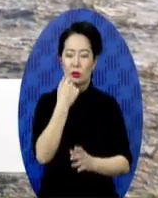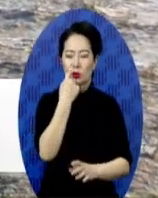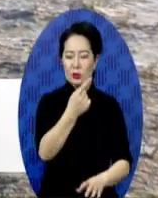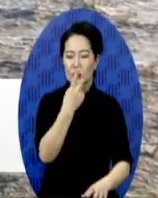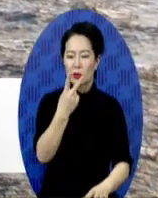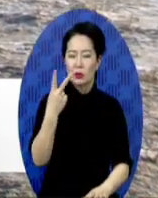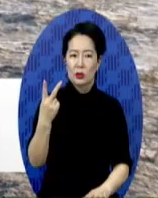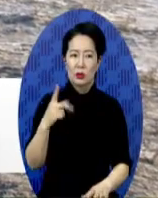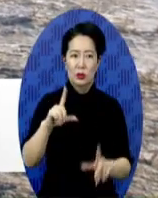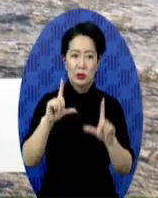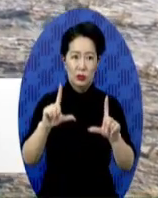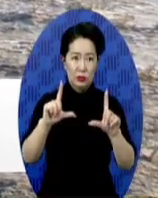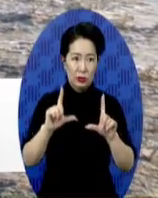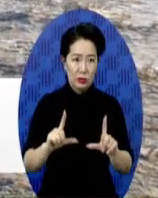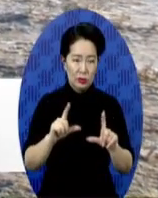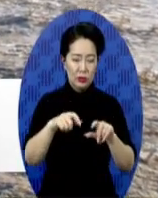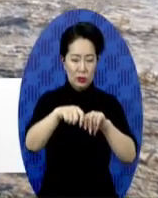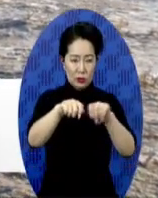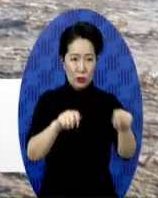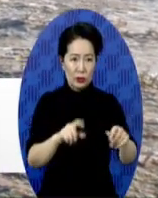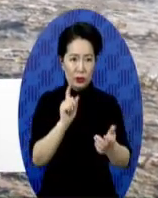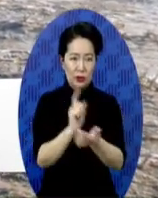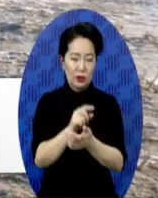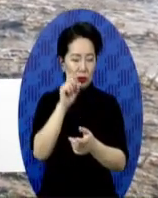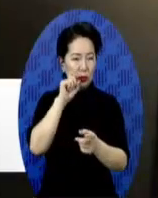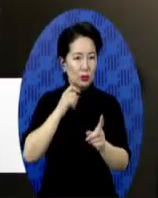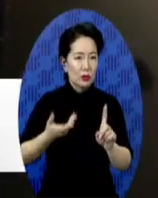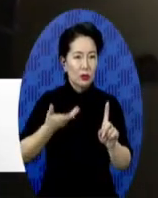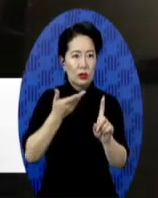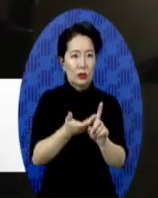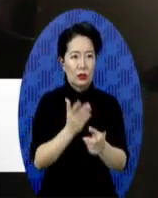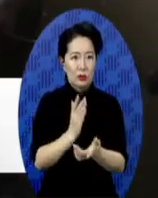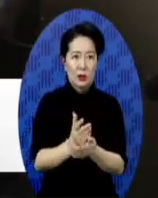дэ тусгай зөвшөөрлийг цуслах энэ хүсэлтийг тавьж байгаамаа.